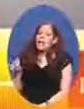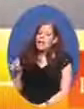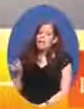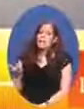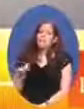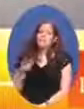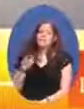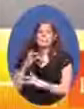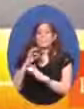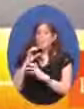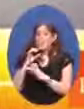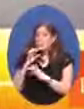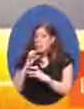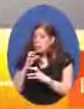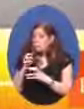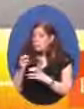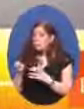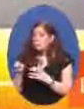קלינטון,